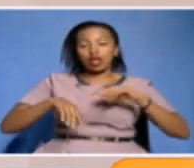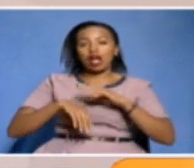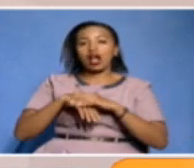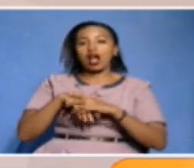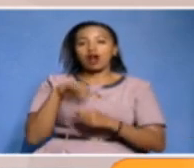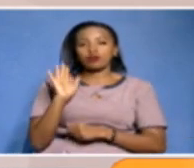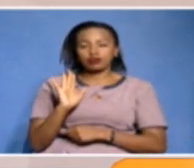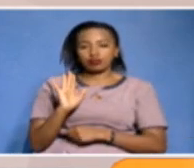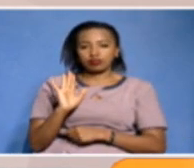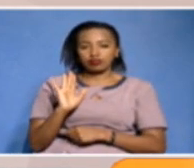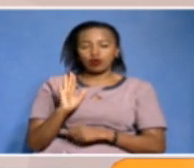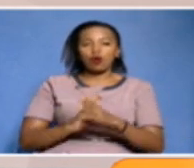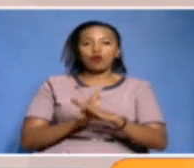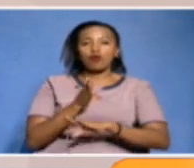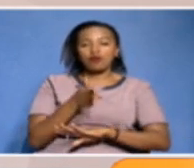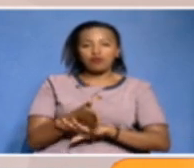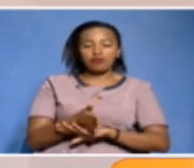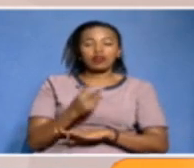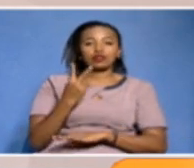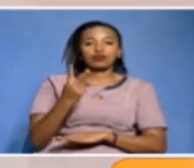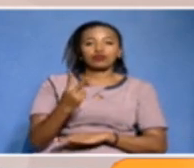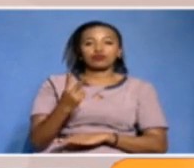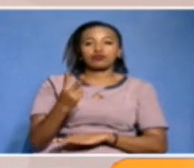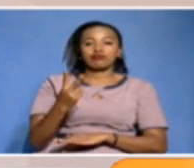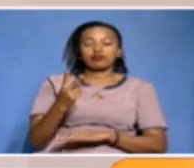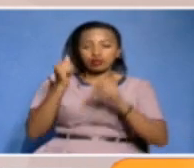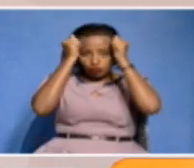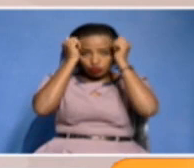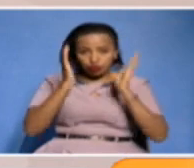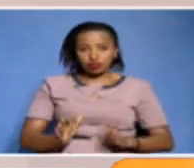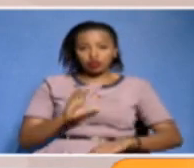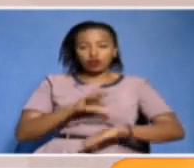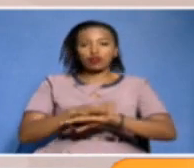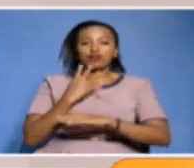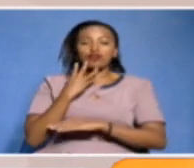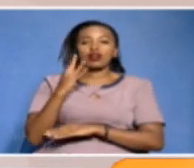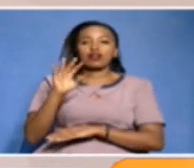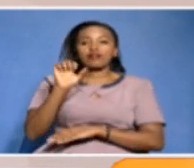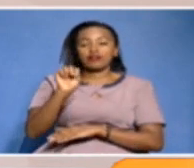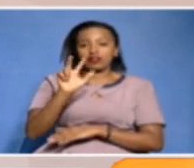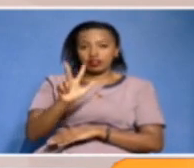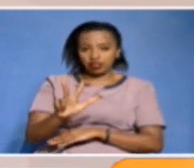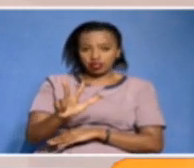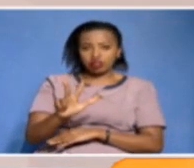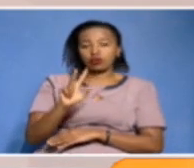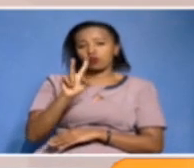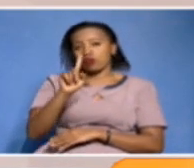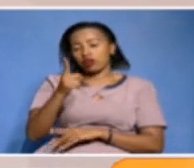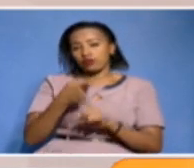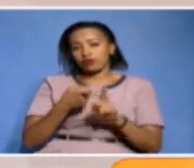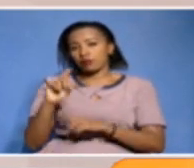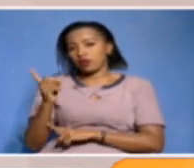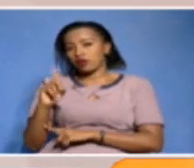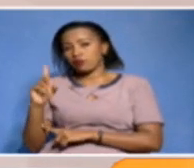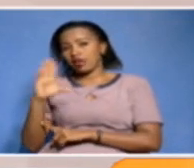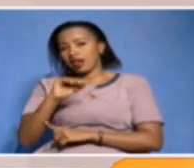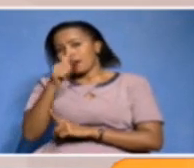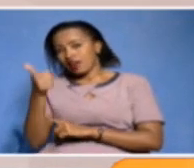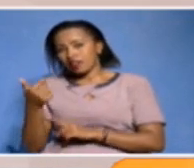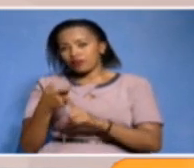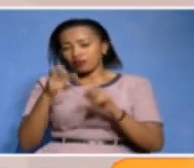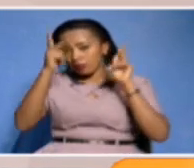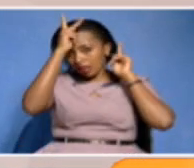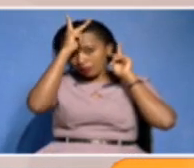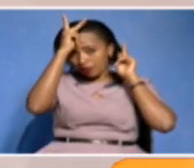zaidi wakipata alama 453. Rawlings Odhiambo kutoka Kakamega na Olive Mweya wa Nairobi waliibuka wa kwanza humu